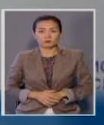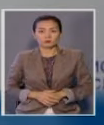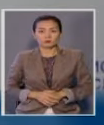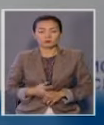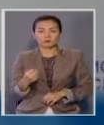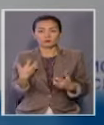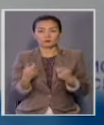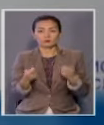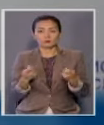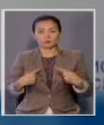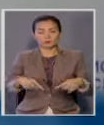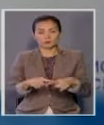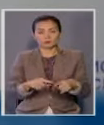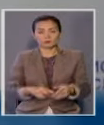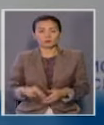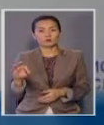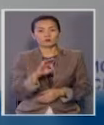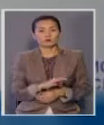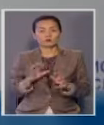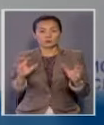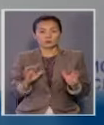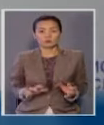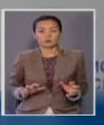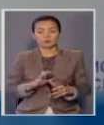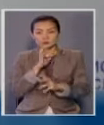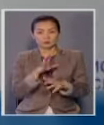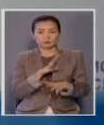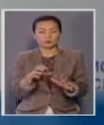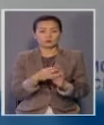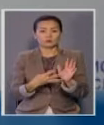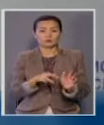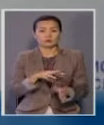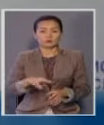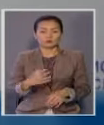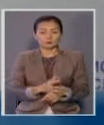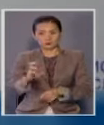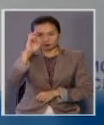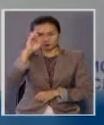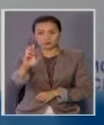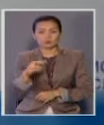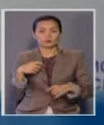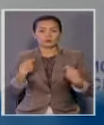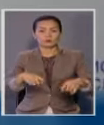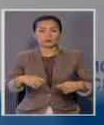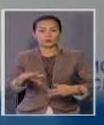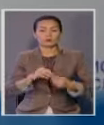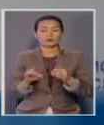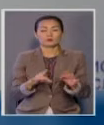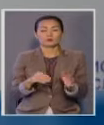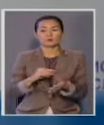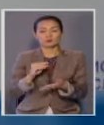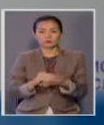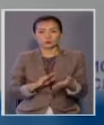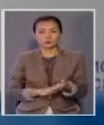Халық денсаулығы және денсаулық сақтау жүйесін туралы кодекстің талаптары сақталмауы 19 миллион. Мемлекеттік сатып алу заңнамасының